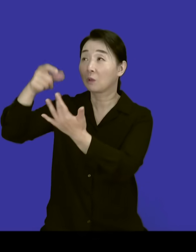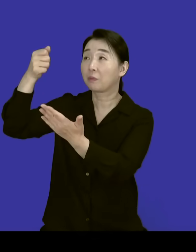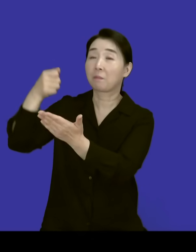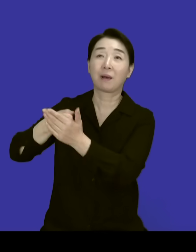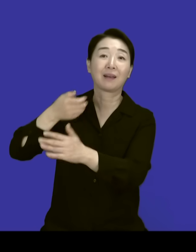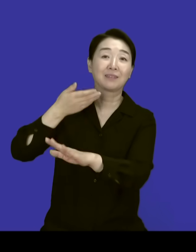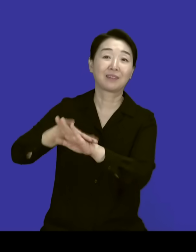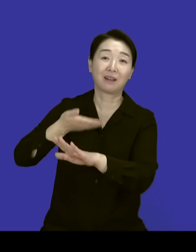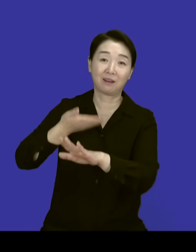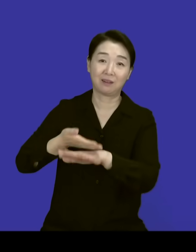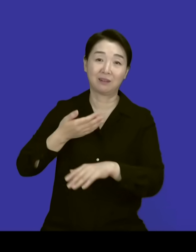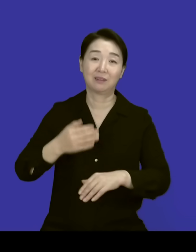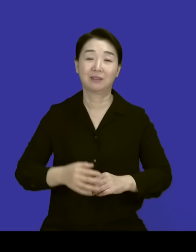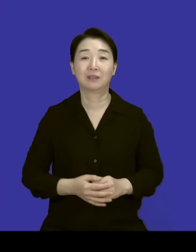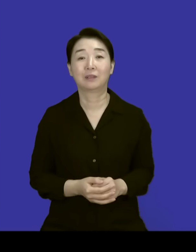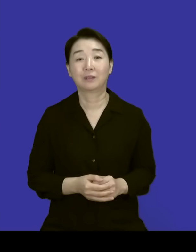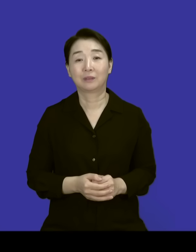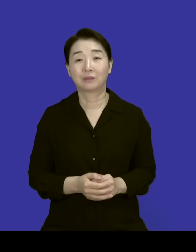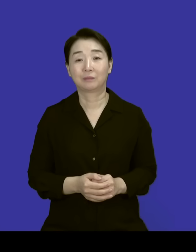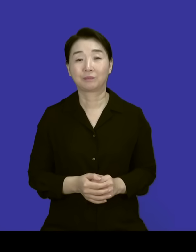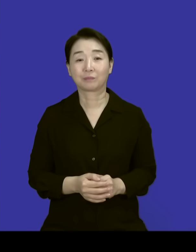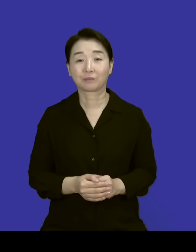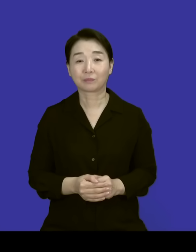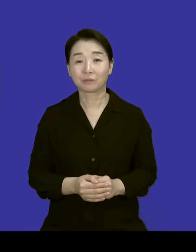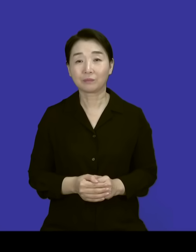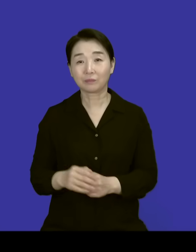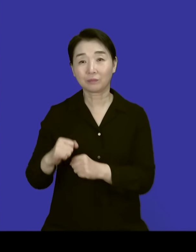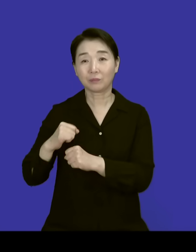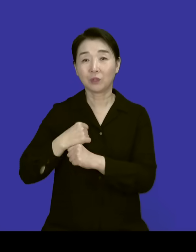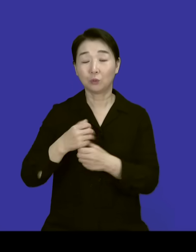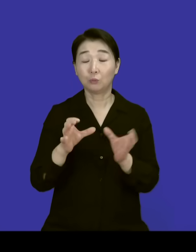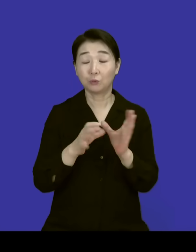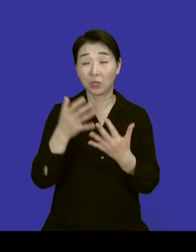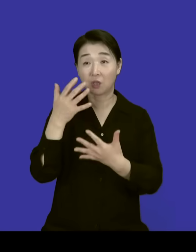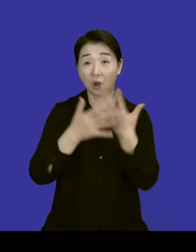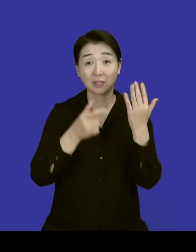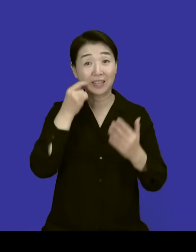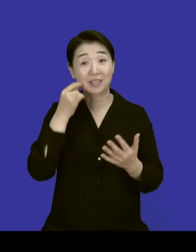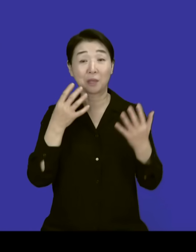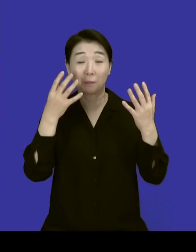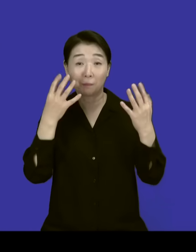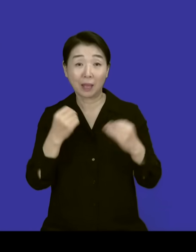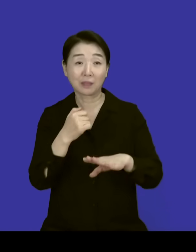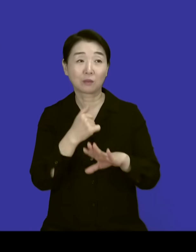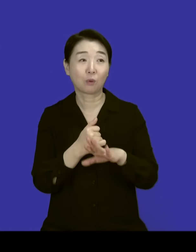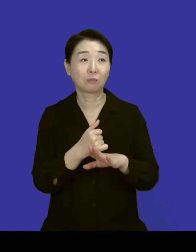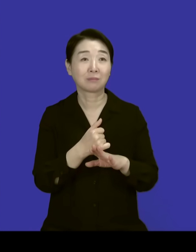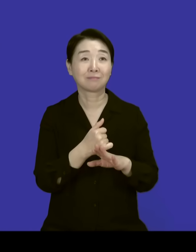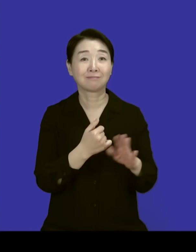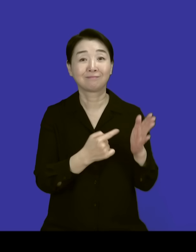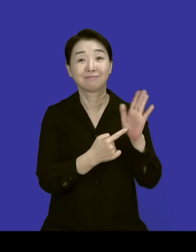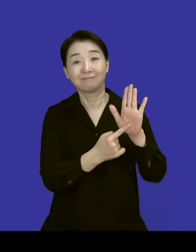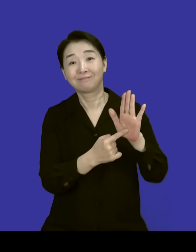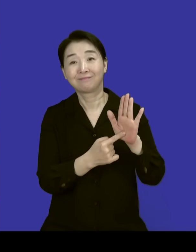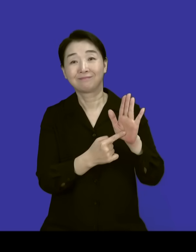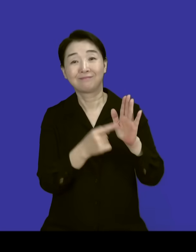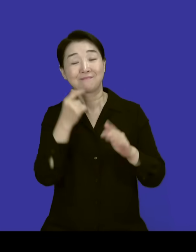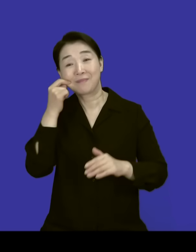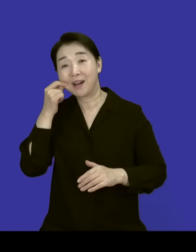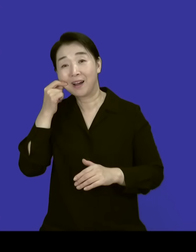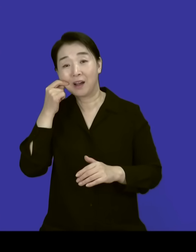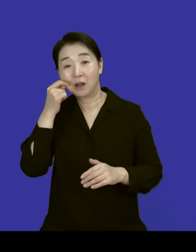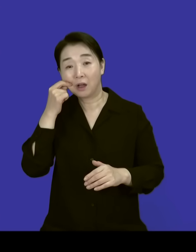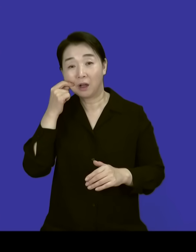예기치 못하게. 네, 진짜로 생각지도 못. 군부대에서 그때 뭐 영상이 화제가 돼서 네, 그렇게 됐죠. 그렇죠. 그러니까 내가